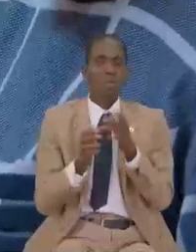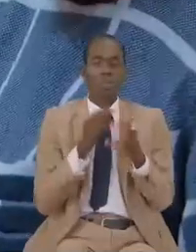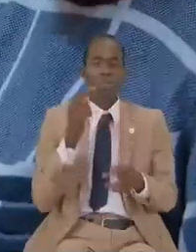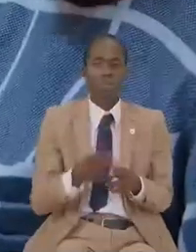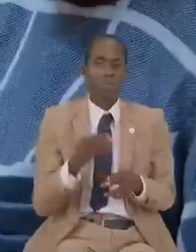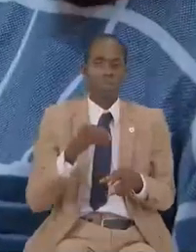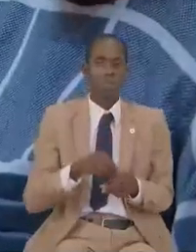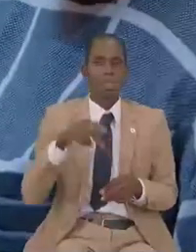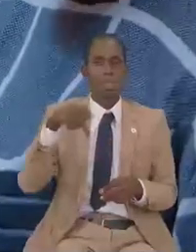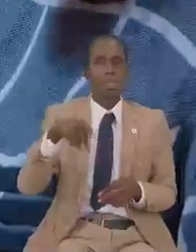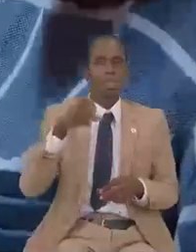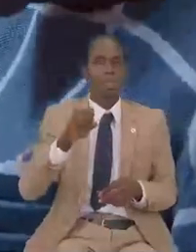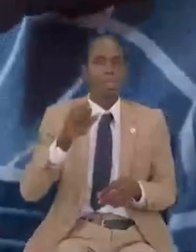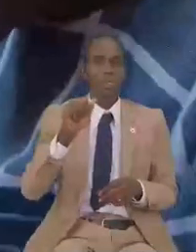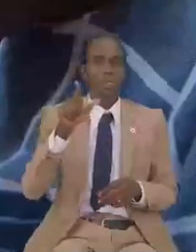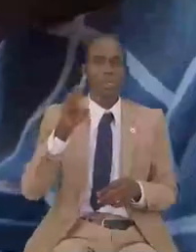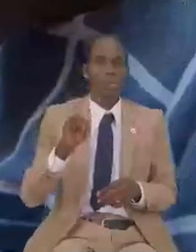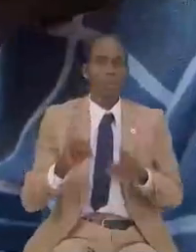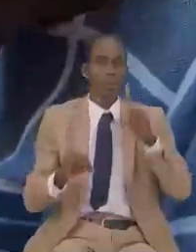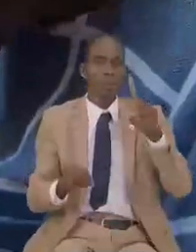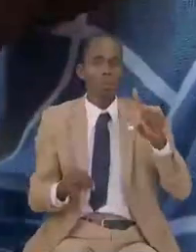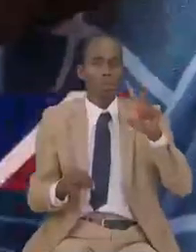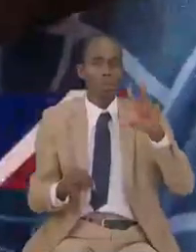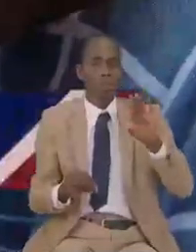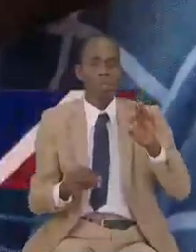Psaume 139.